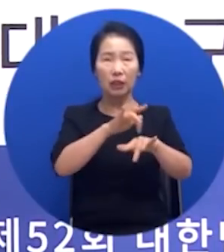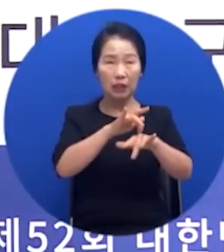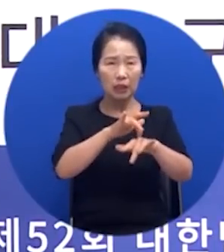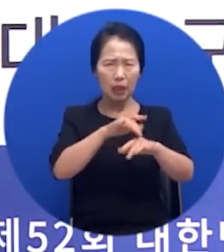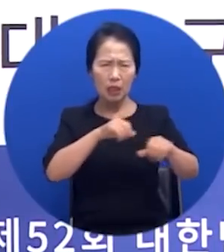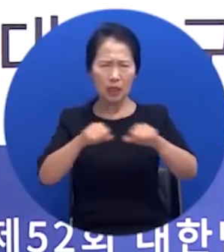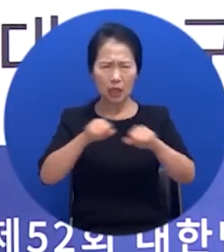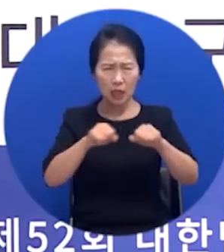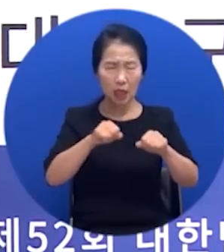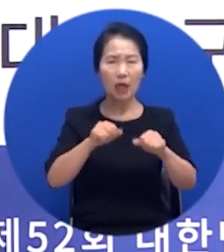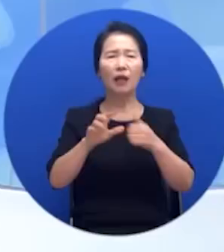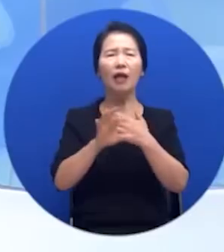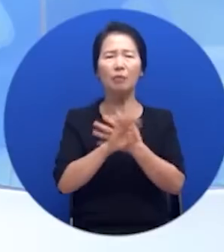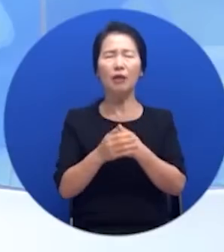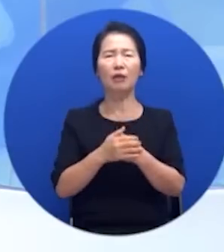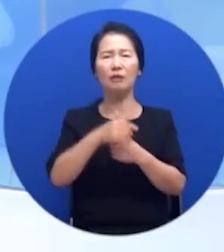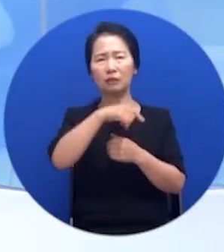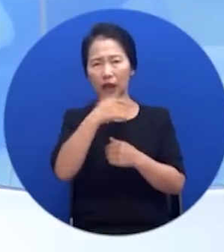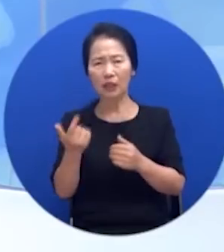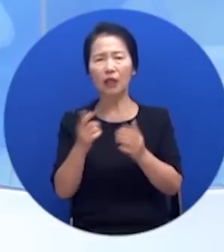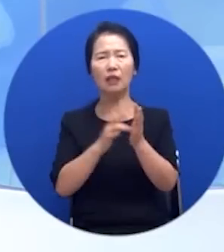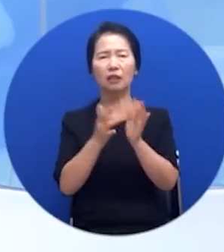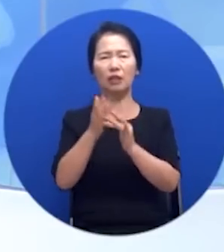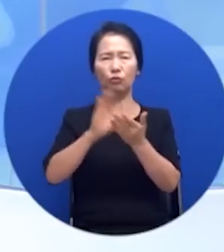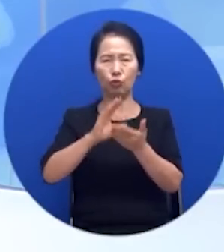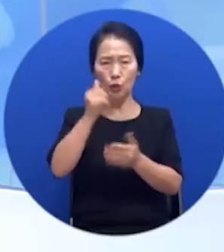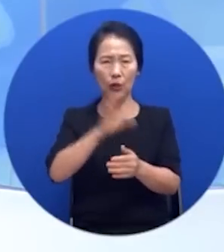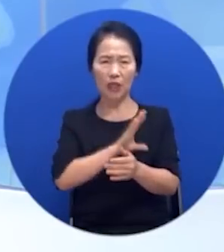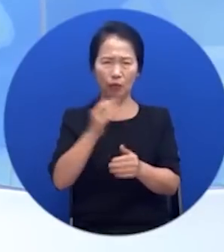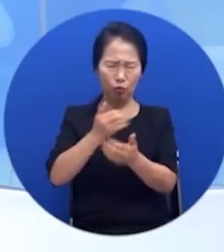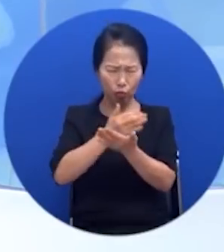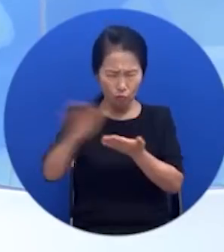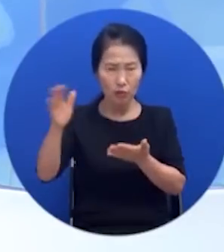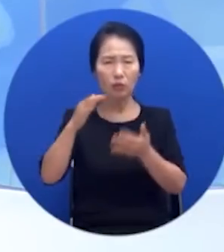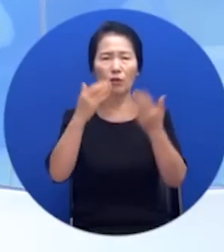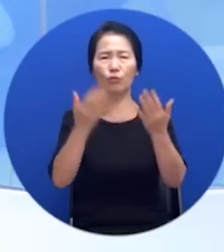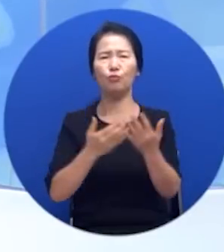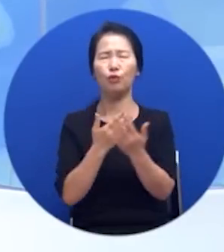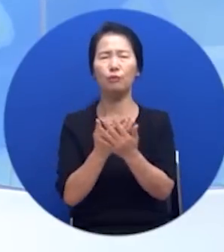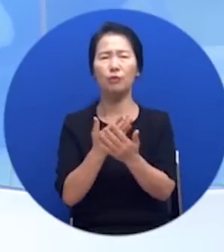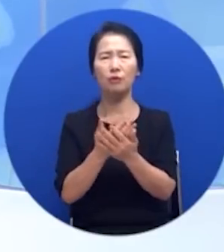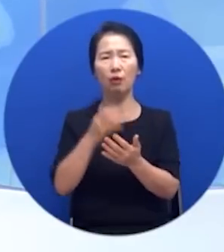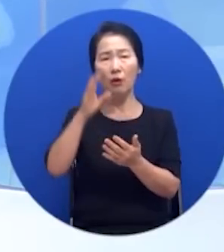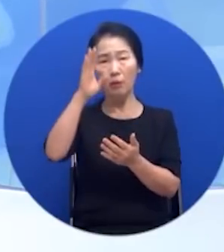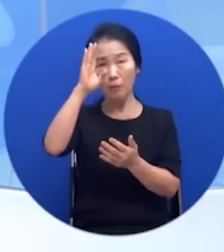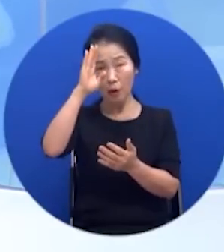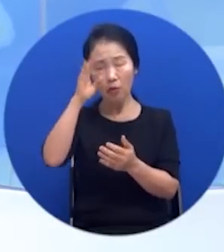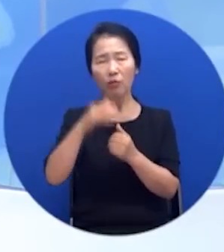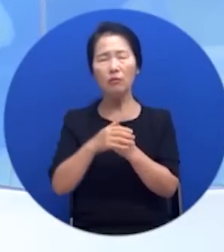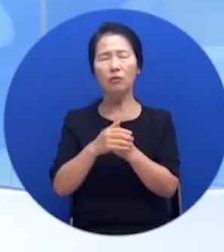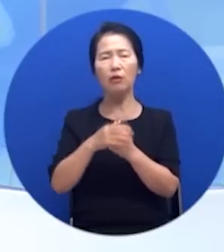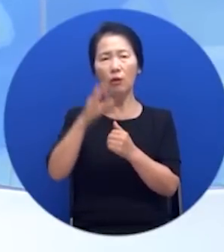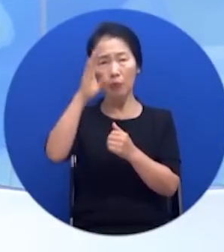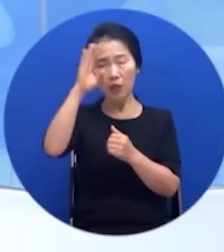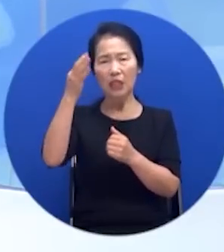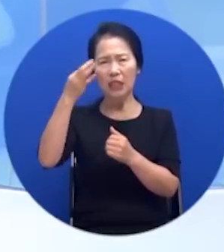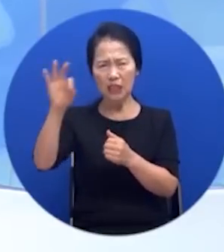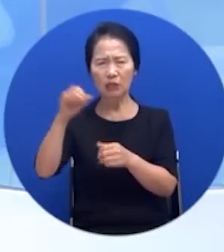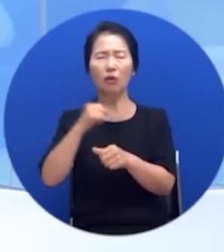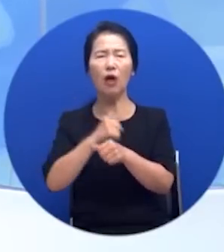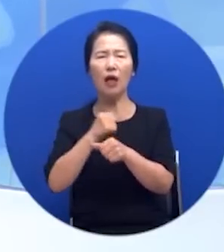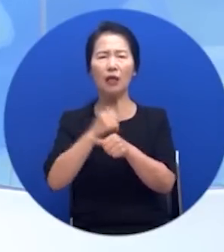역사라면 나사렛 예수의 이름으로 물리쳐 주시옵시고, 병이라면 병이 병을 인정하게